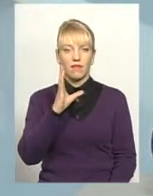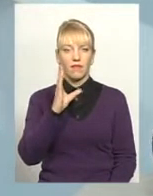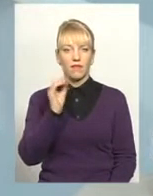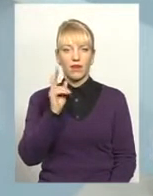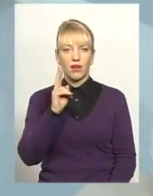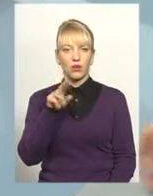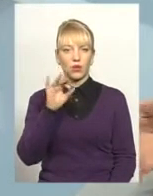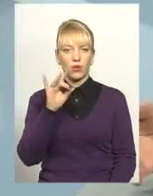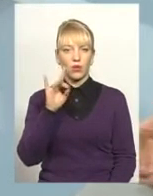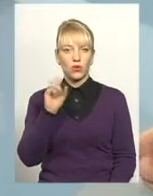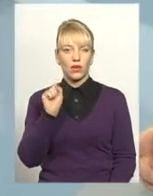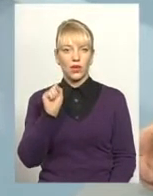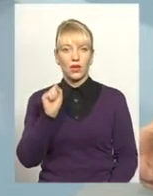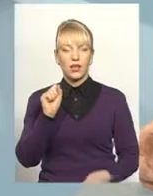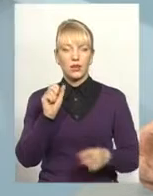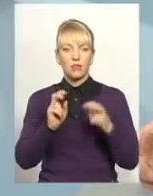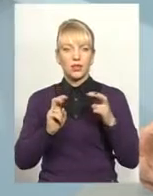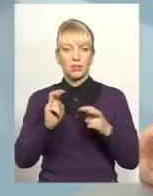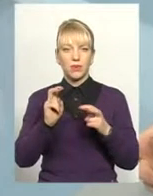підприємством